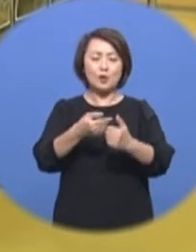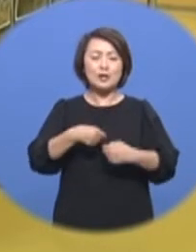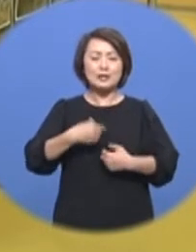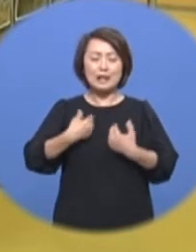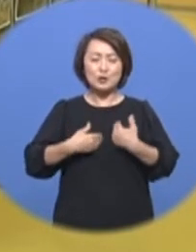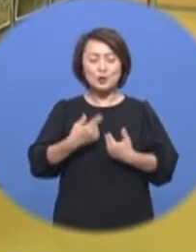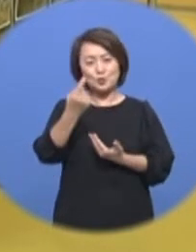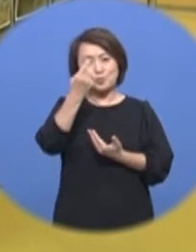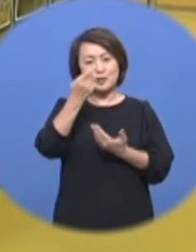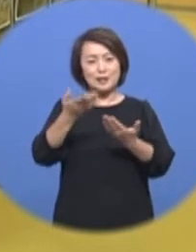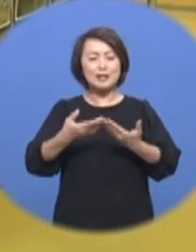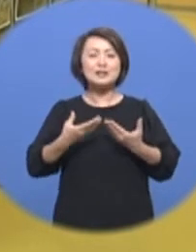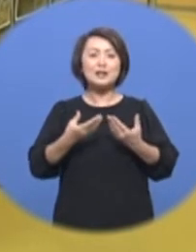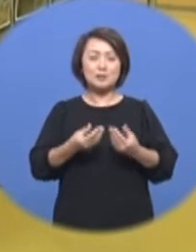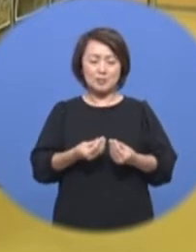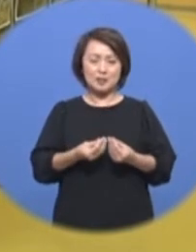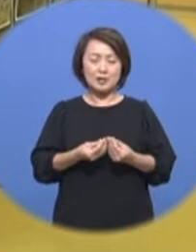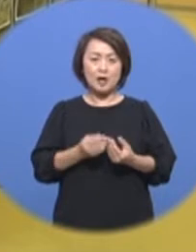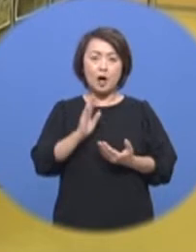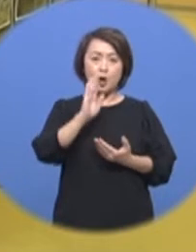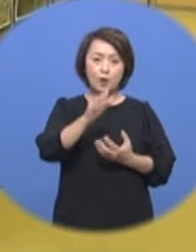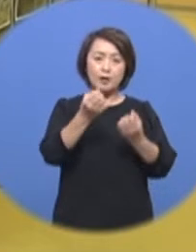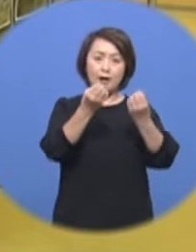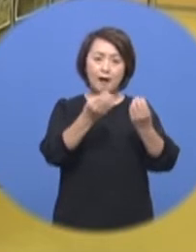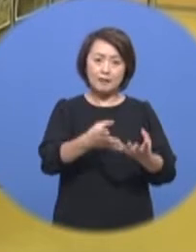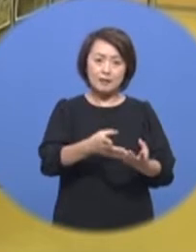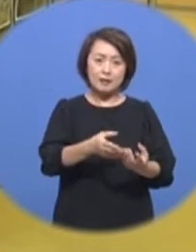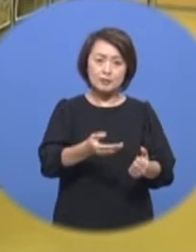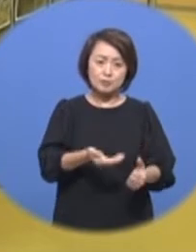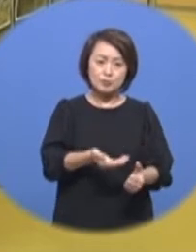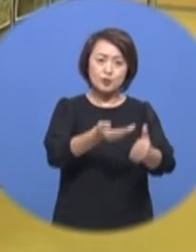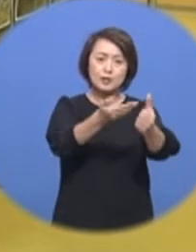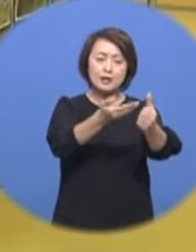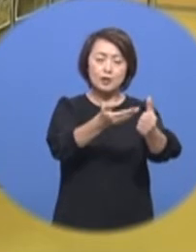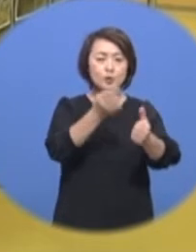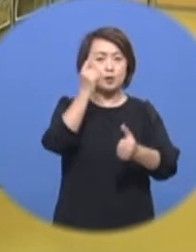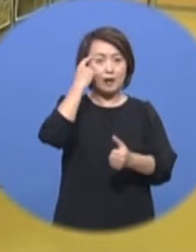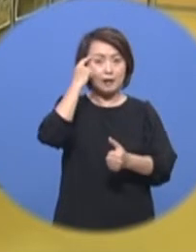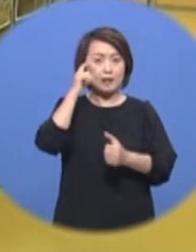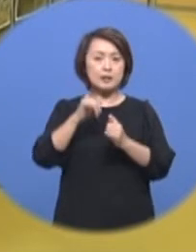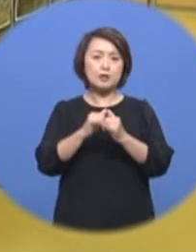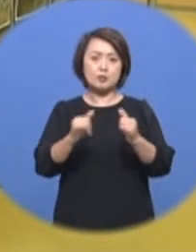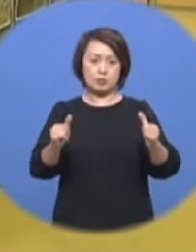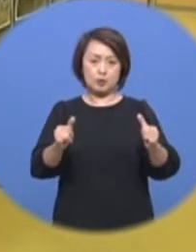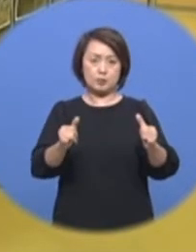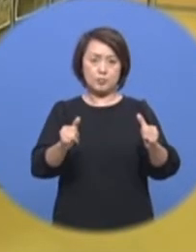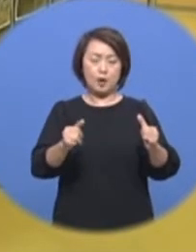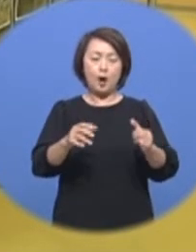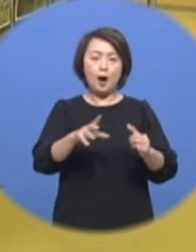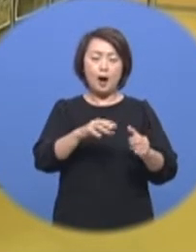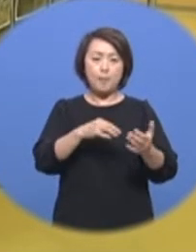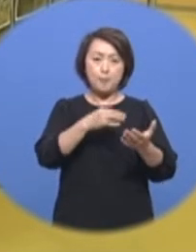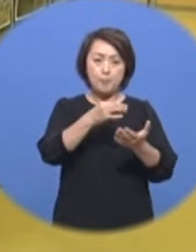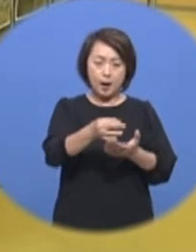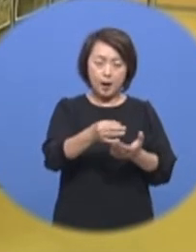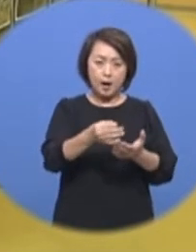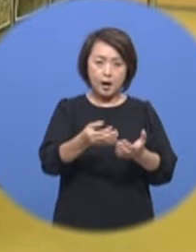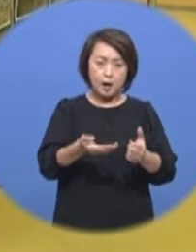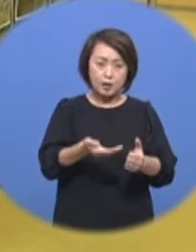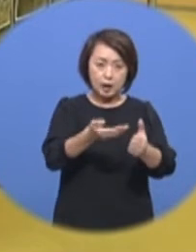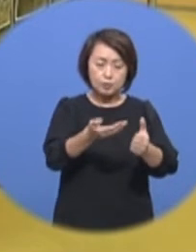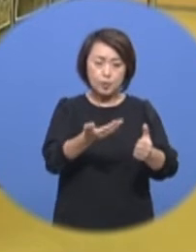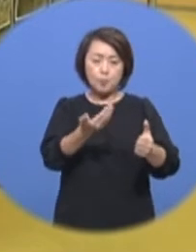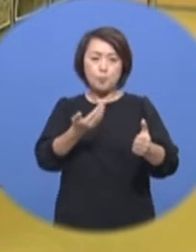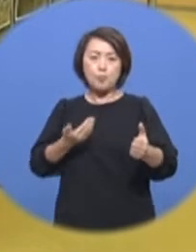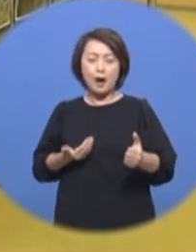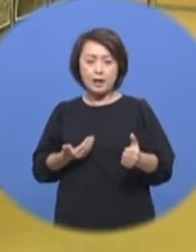たが、これから新たに動物を飼おうと思っている方にも、ペットショップに行く前にこれから飼おう